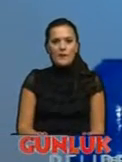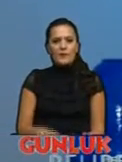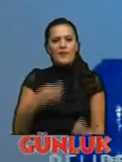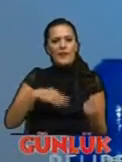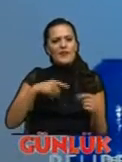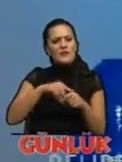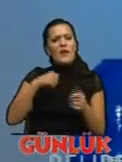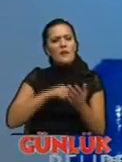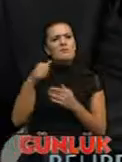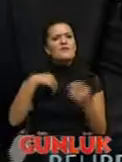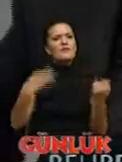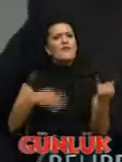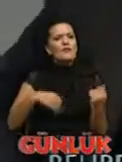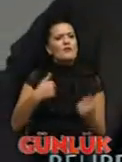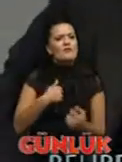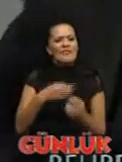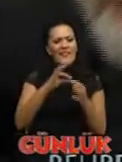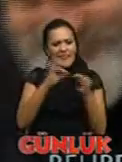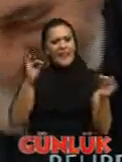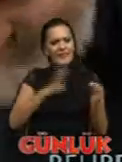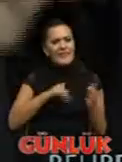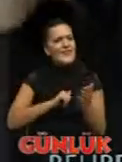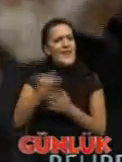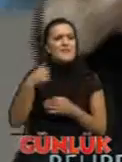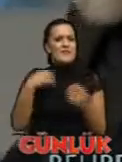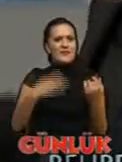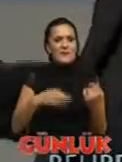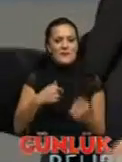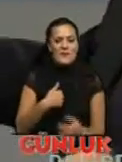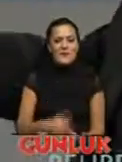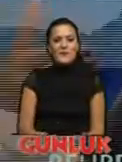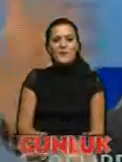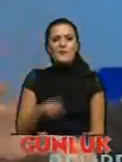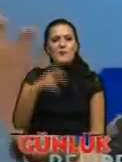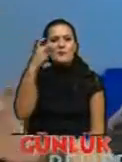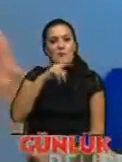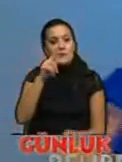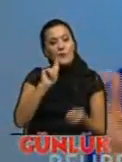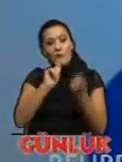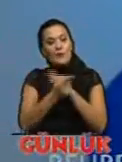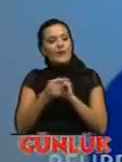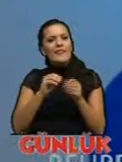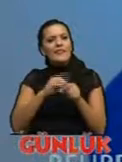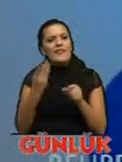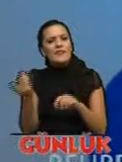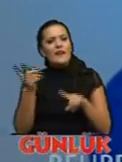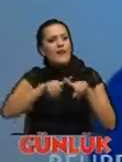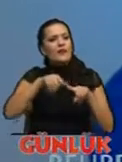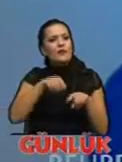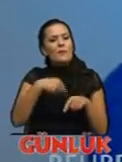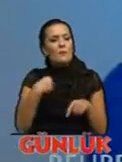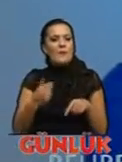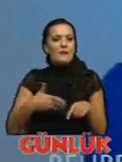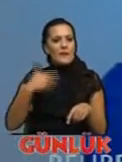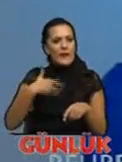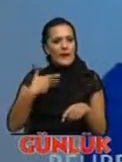Telli çalgıları çalıyorum. Güzel cevap, harikasınız. Peki bu yani müziğinizde tür olarak nasıl yansıyor merak ettim